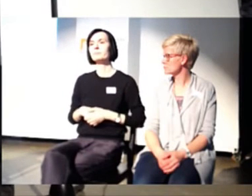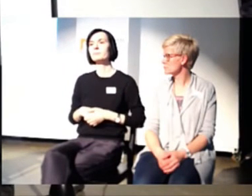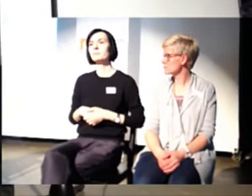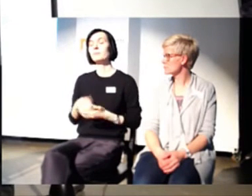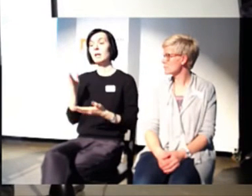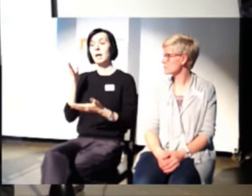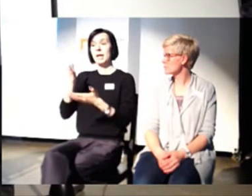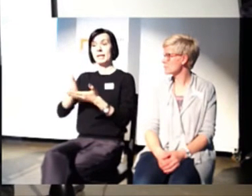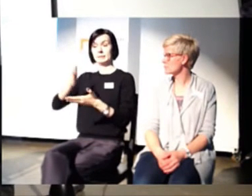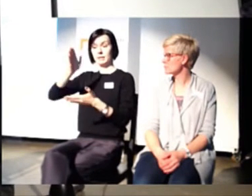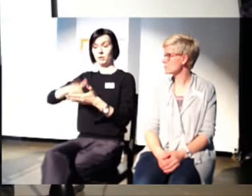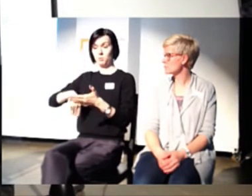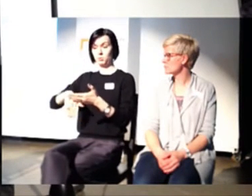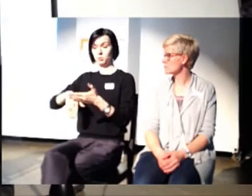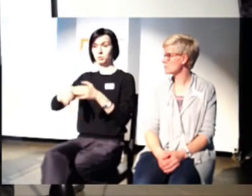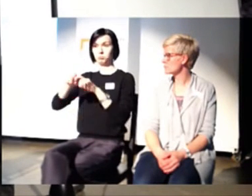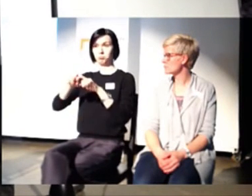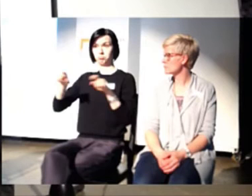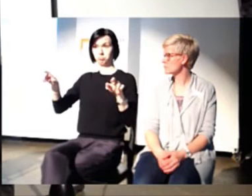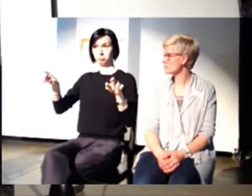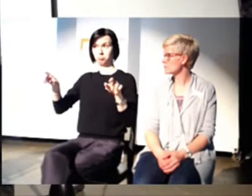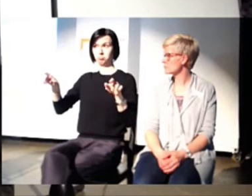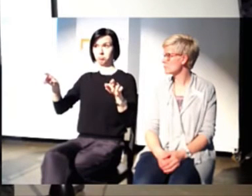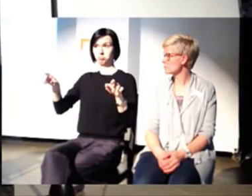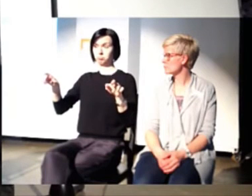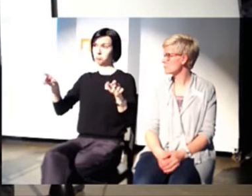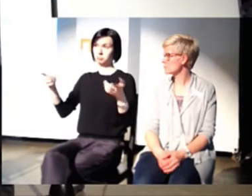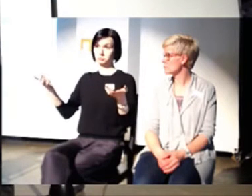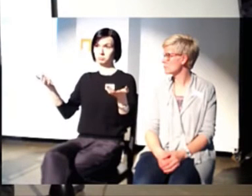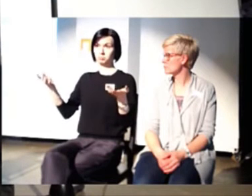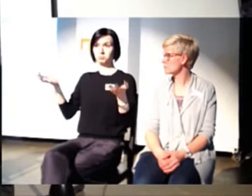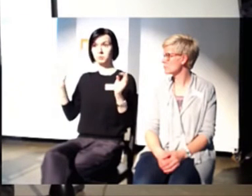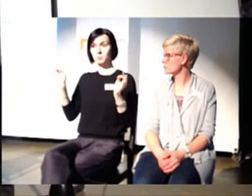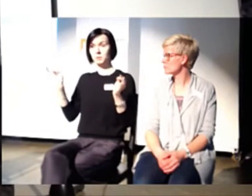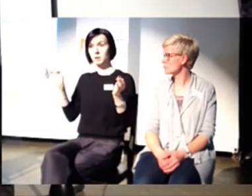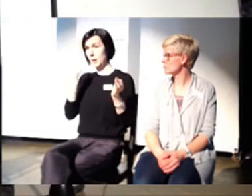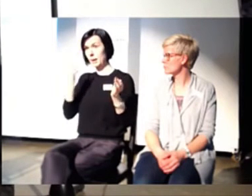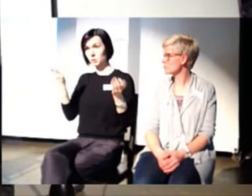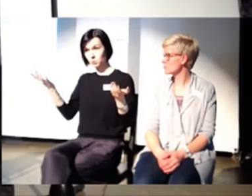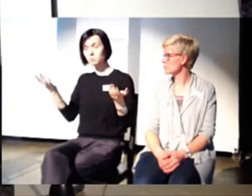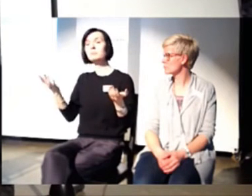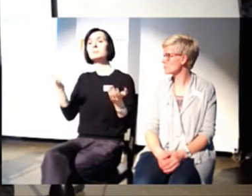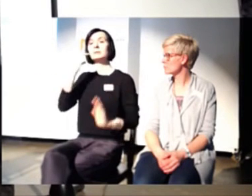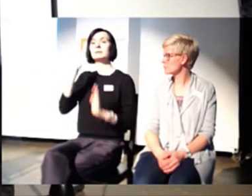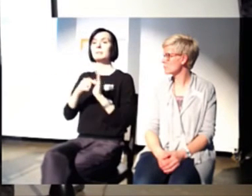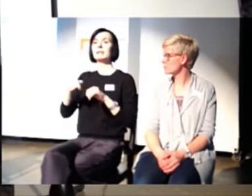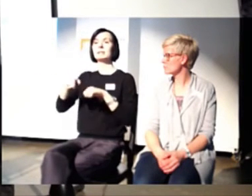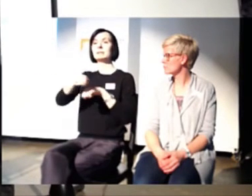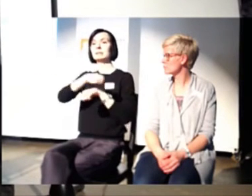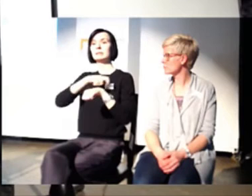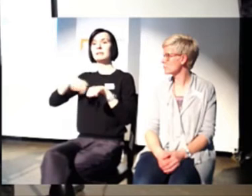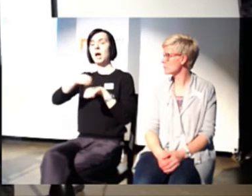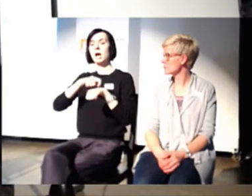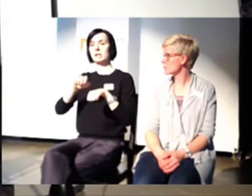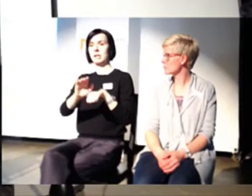lähinnä on huomannut, että Saaren kartanossa on nostettu tämä esille tilojen